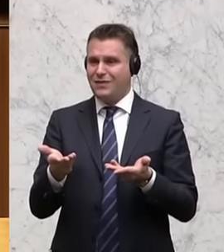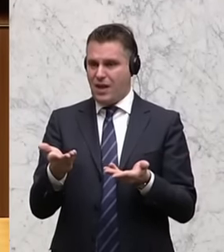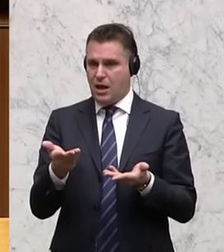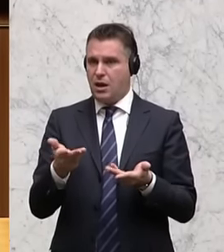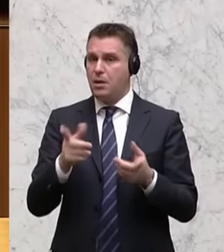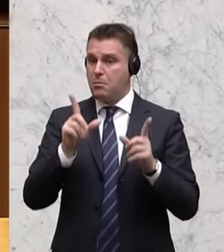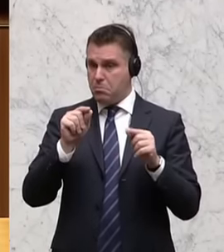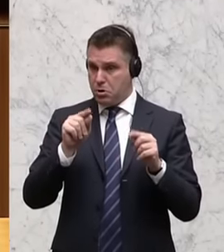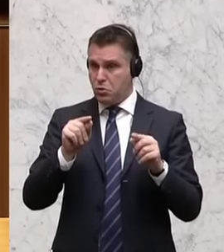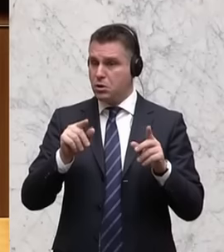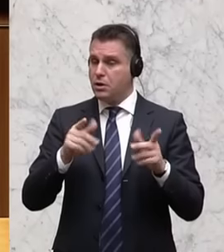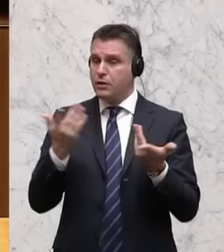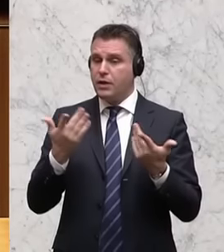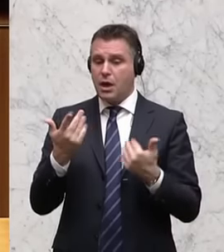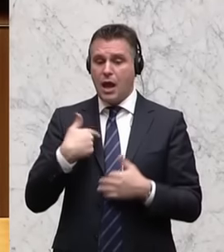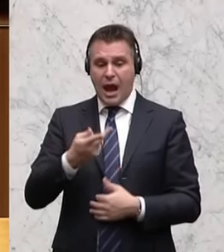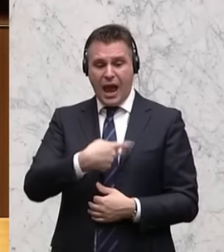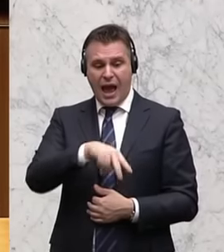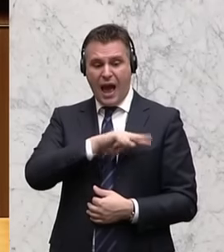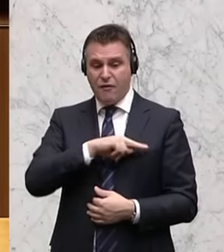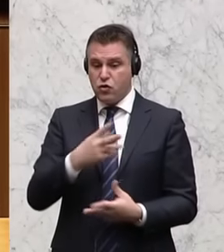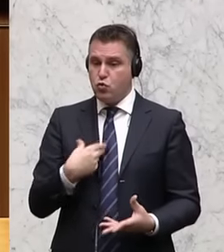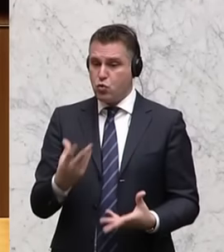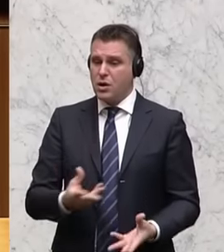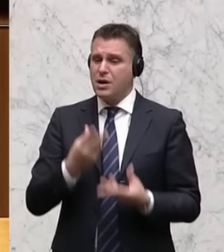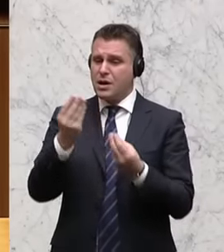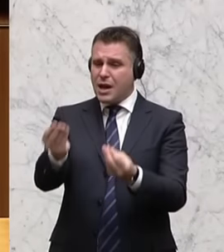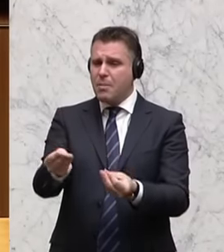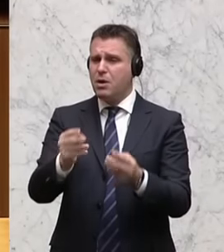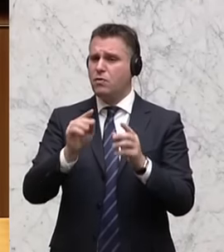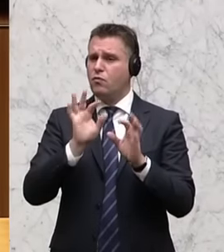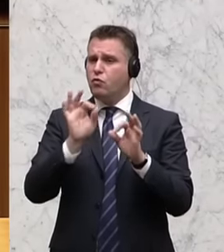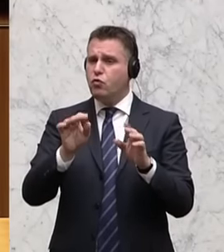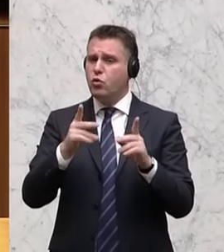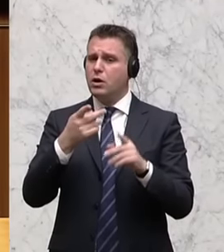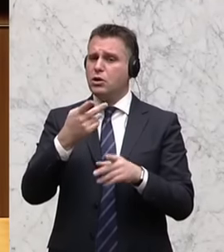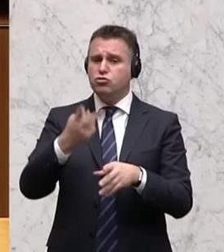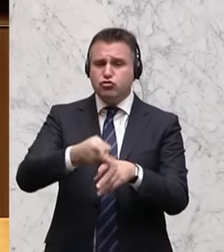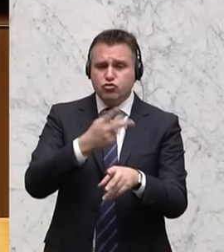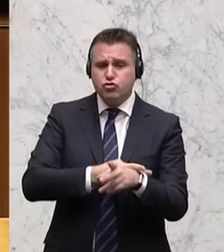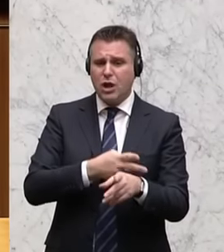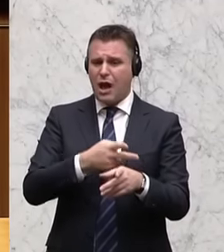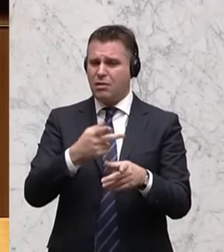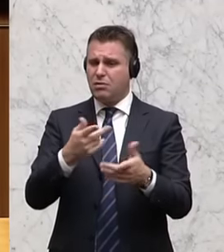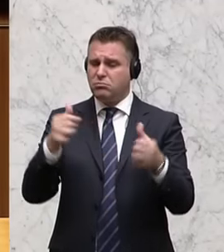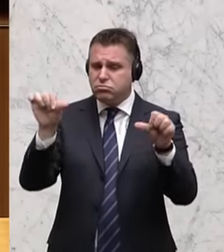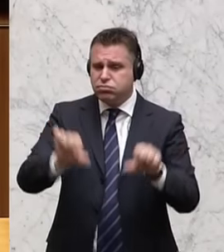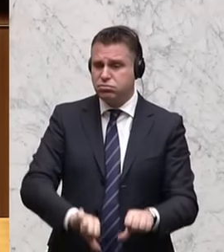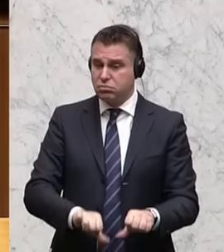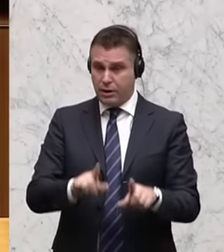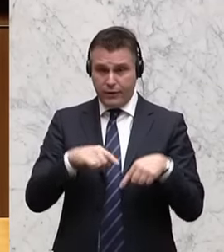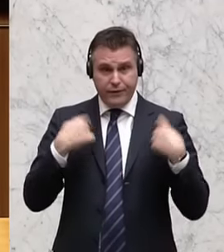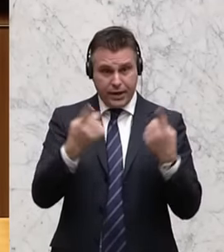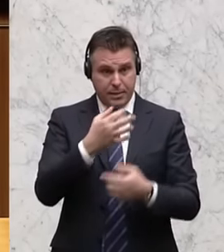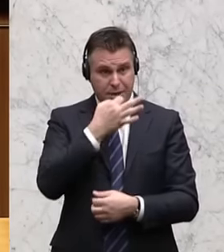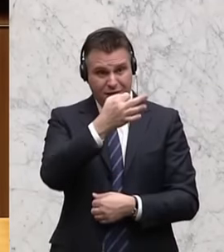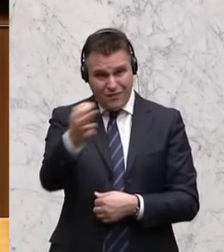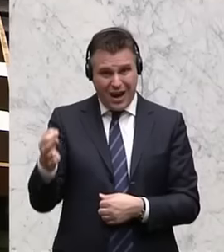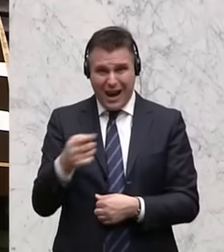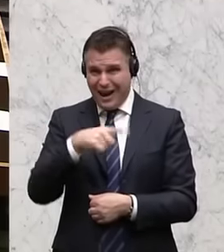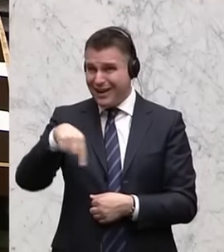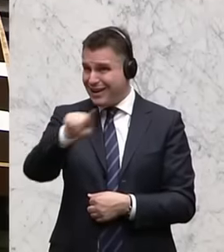fast schrankenlosen Haftungen, die wir abgegeben haben für insolvente oder fast insolvente Staaten, den Konsens der Bevölkerung gesucht?